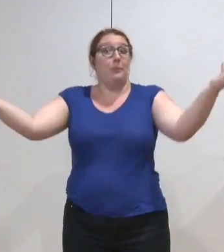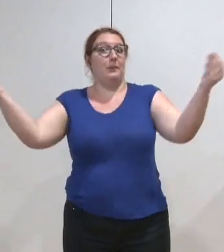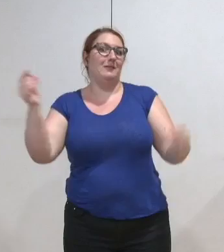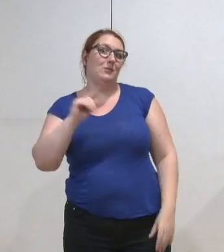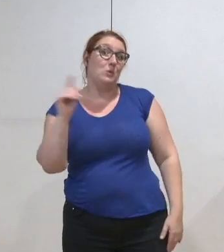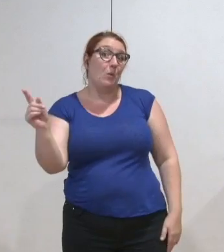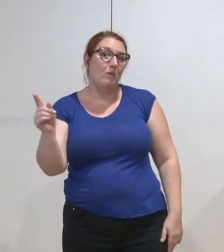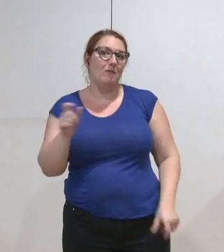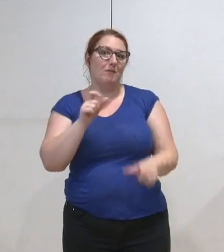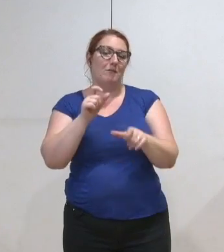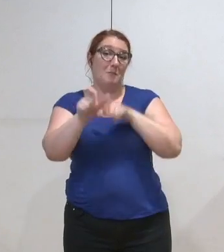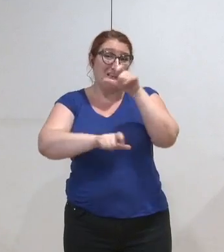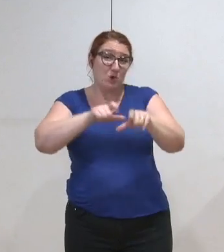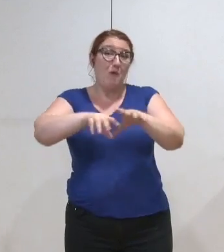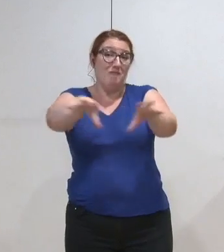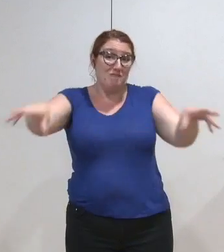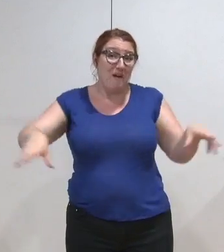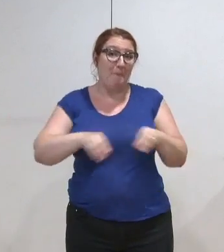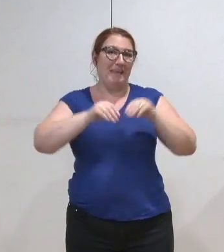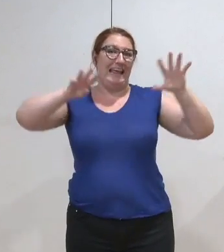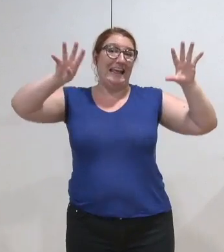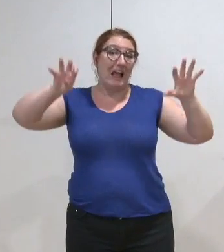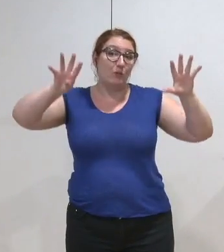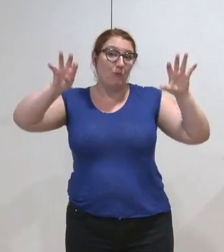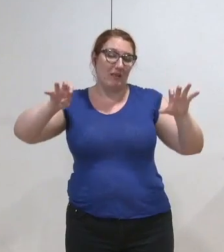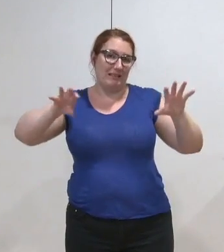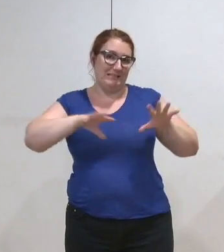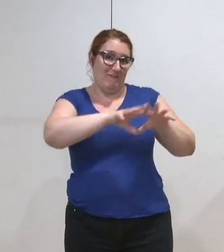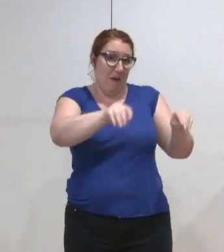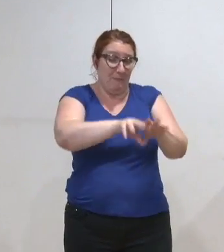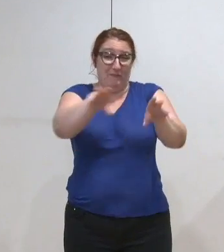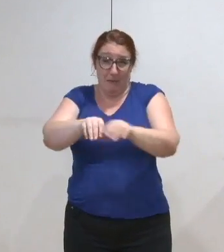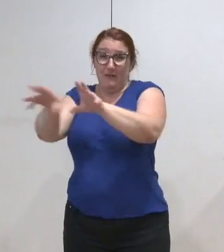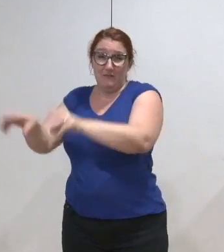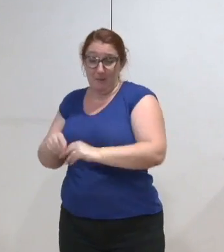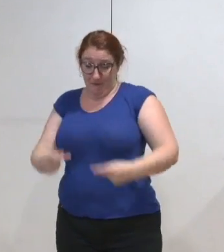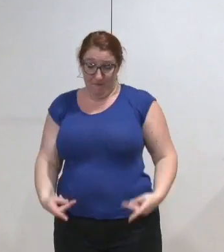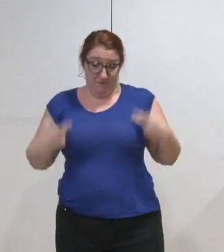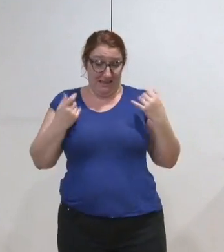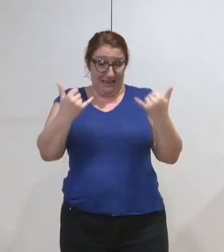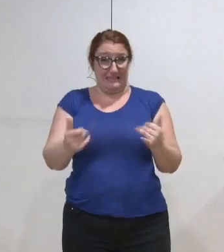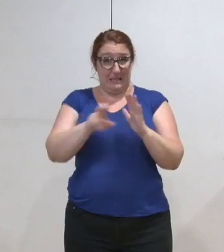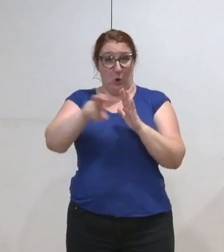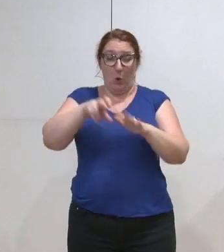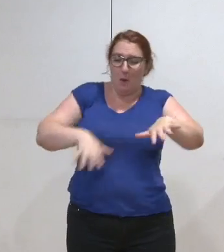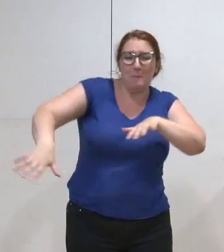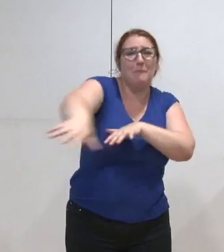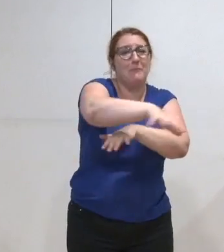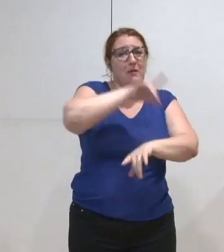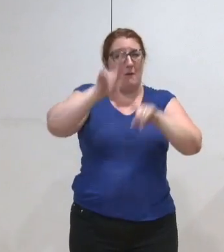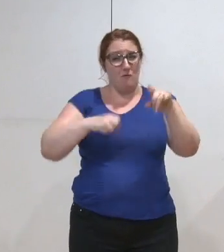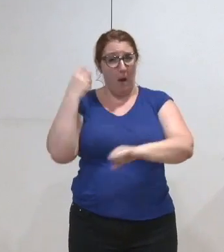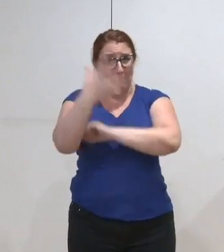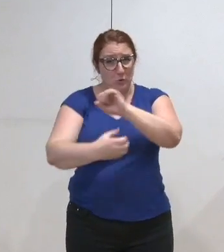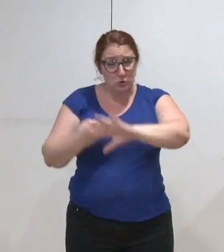90 familles qui euh vivent dans l'agglomération depuis parfois plusieurs années des